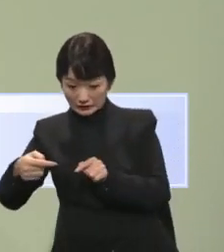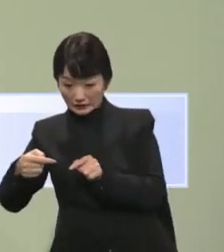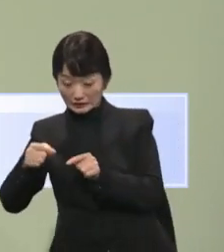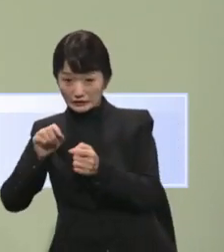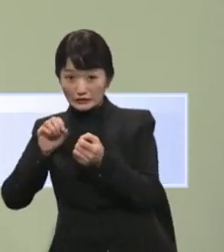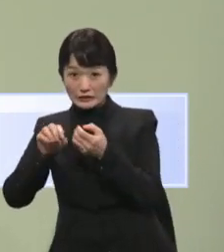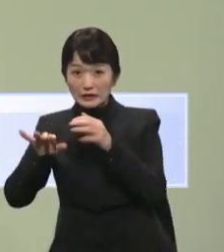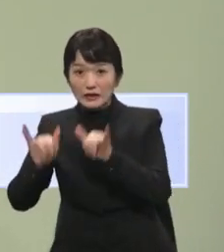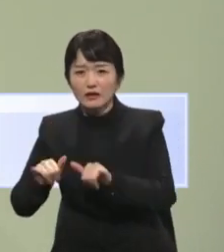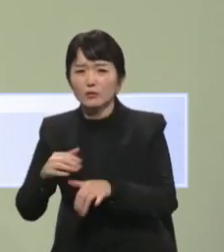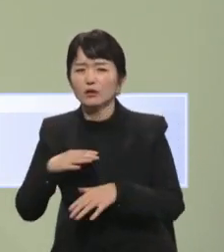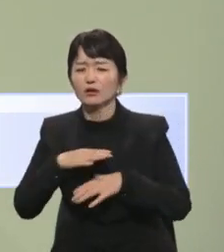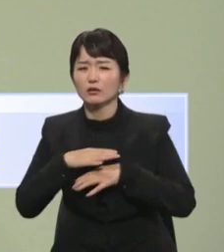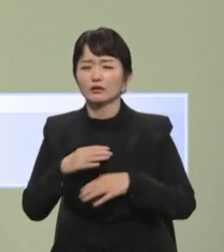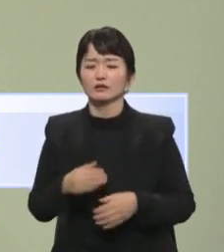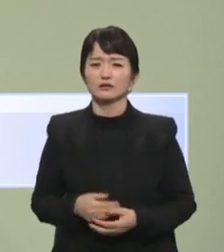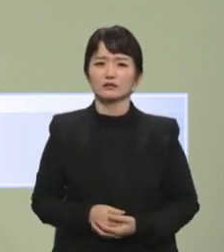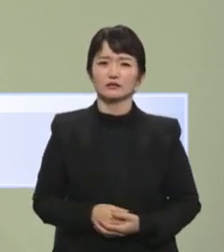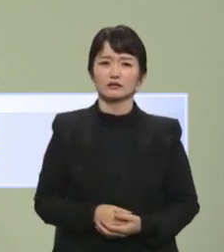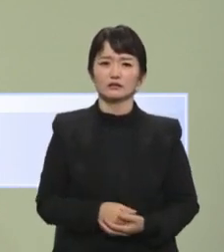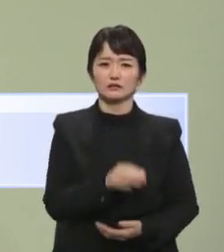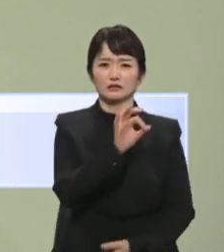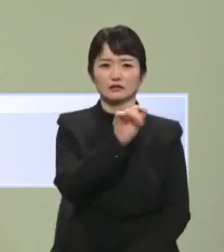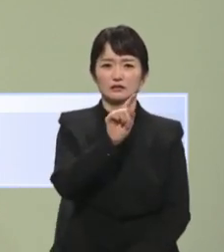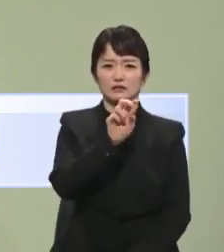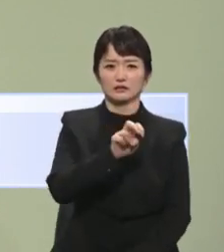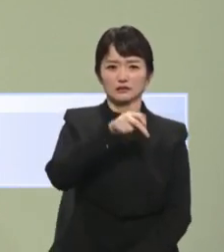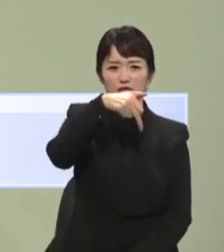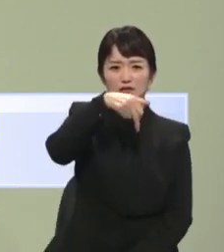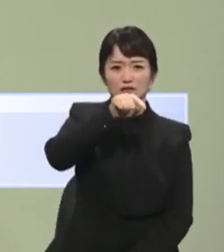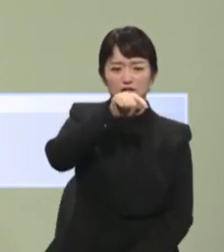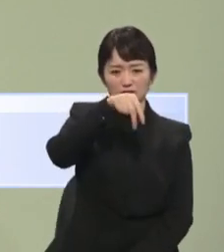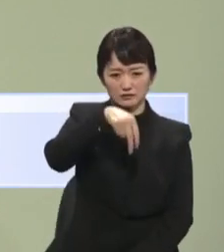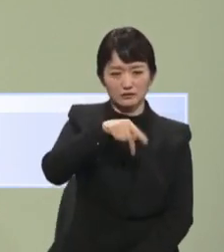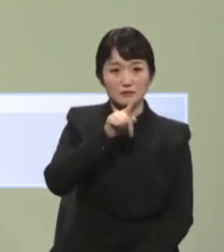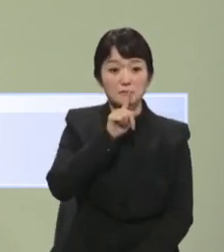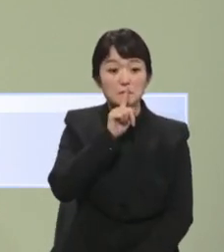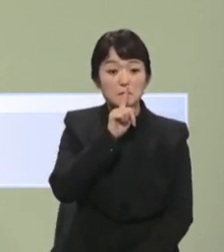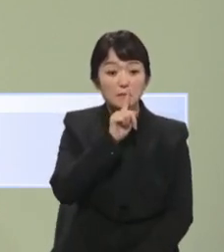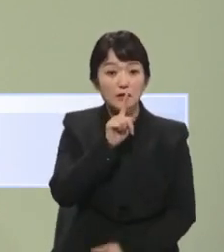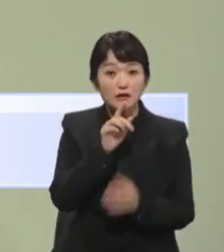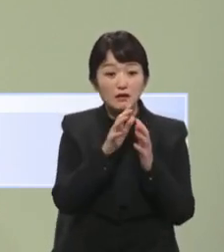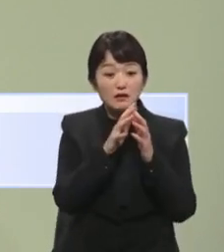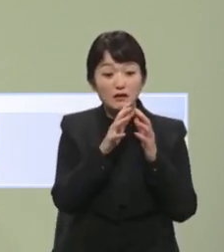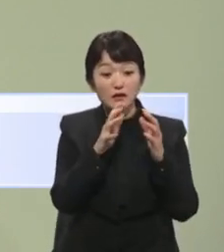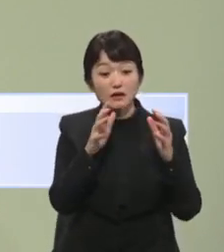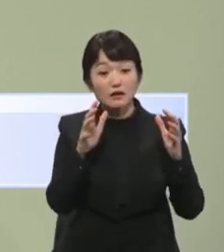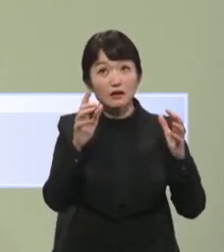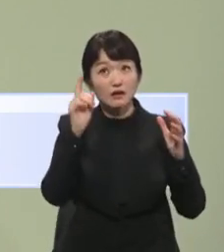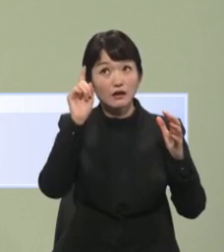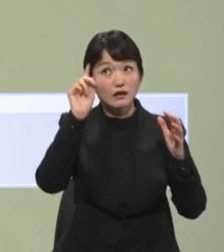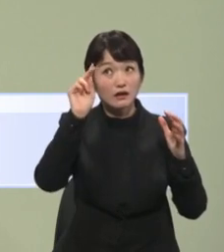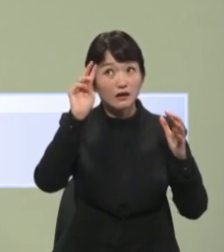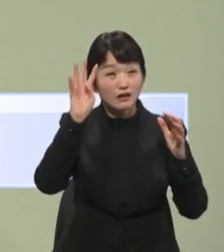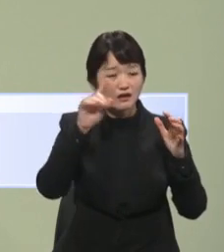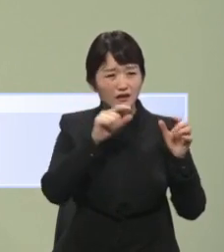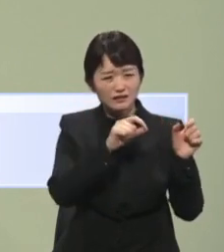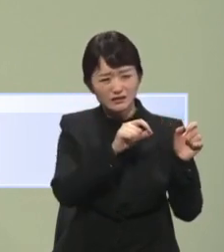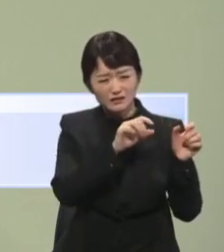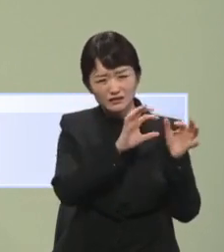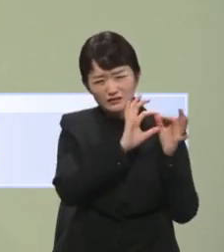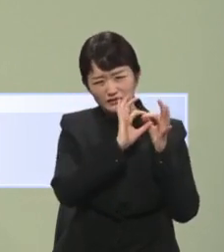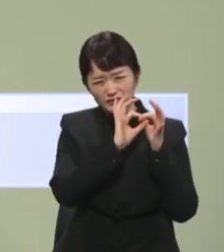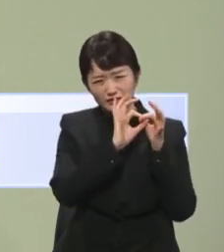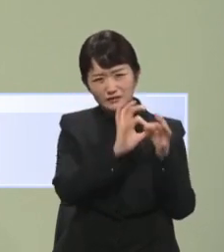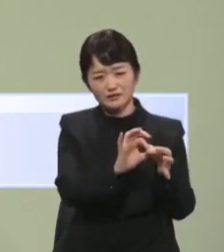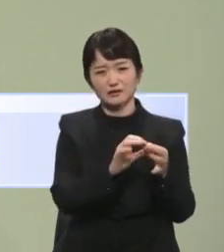상황인데 암컷 발언 논란이 지금 정말 며칠째 가고 있거든요 우리가 다룰 정치 연안이 얼마나 많고 얘기해 봐야 할 정책적인